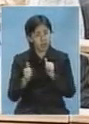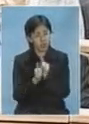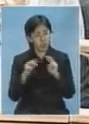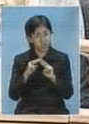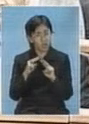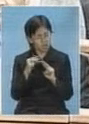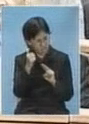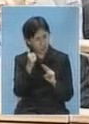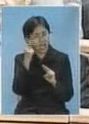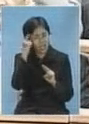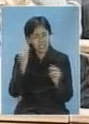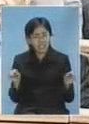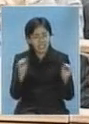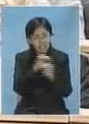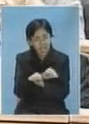จะดีครับ